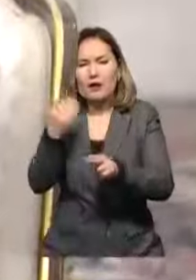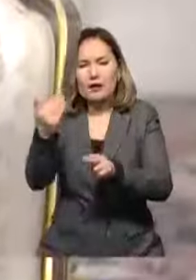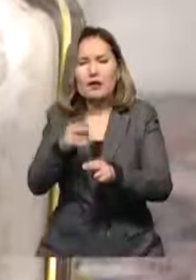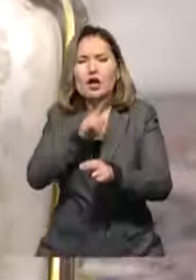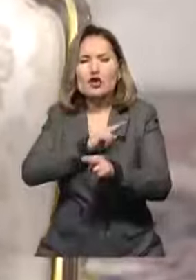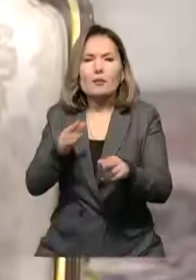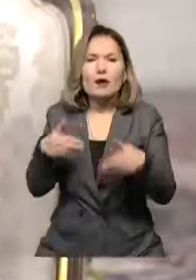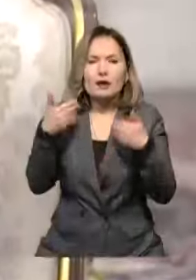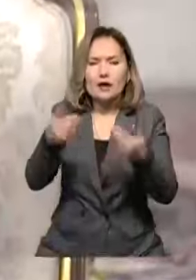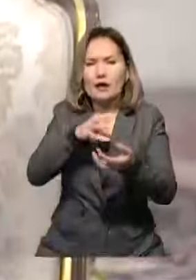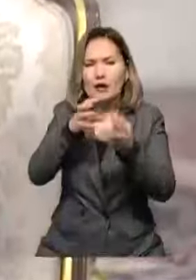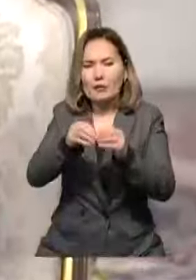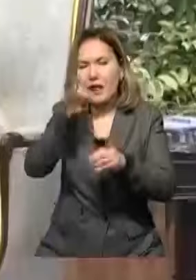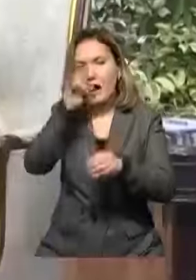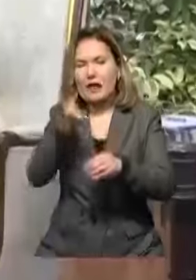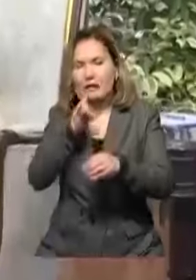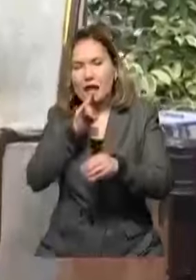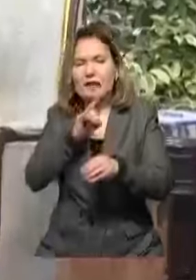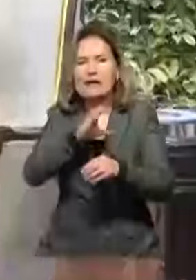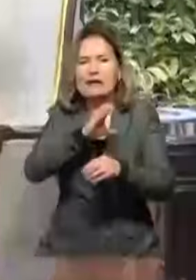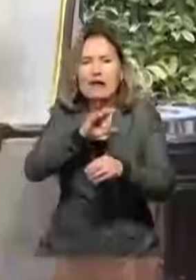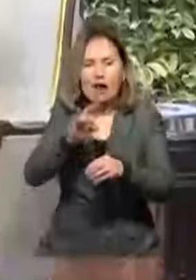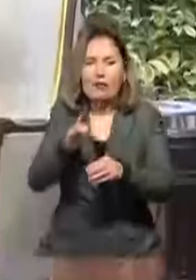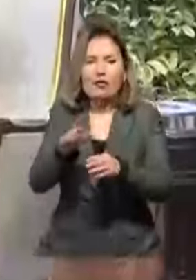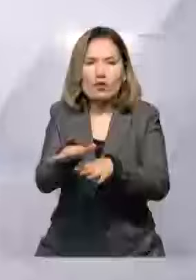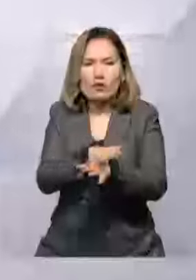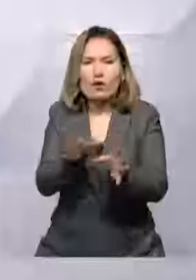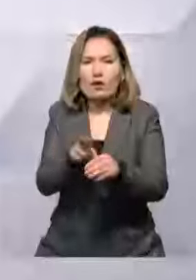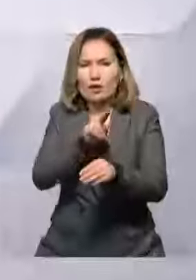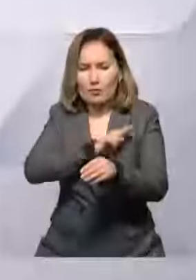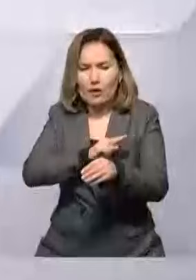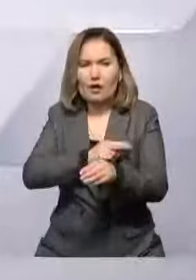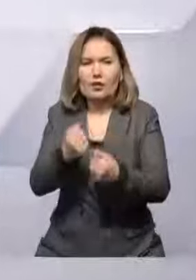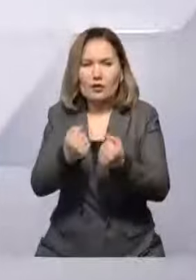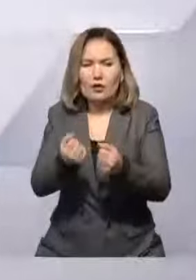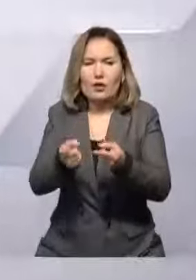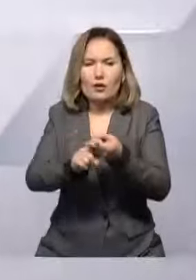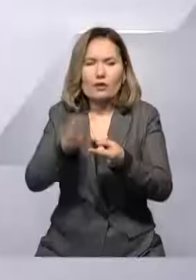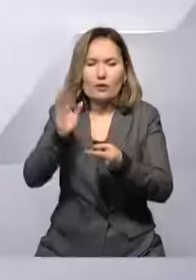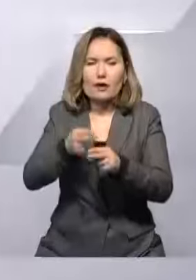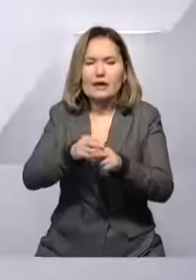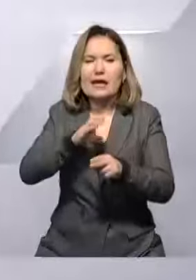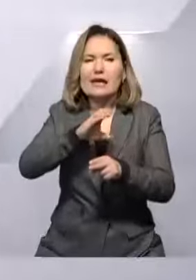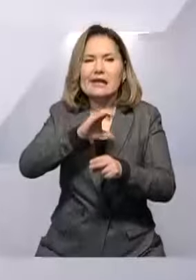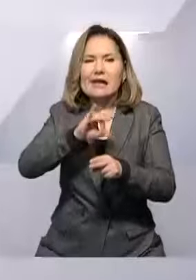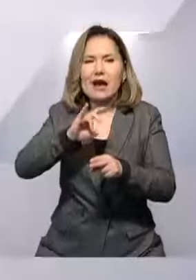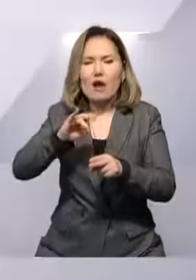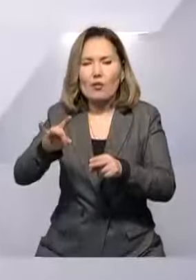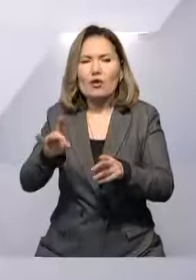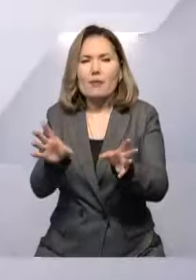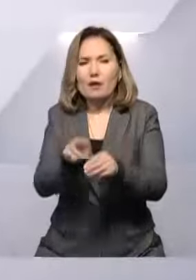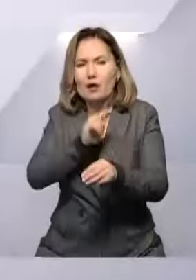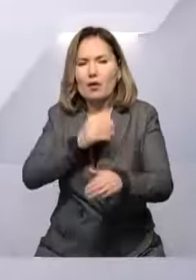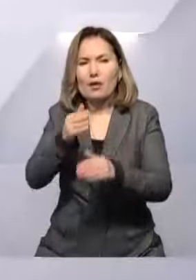қызметімен құттықтап, ел арасындағы көп жылдық ықпалдастыққа жоғары баға берді. Біз Сингапурмен арадағы көп жақты